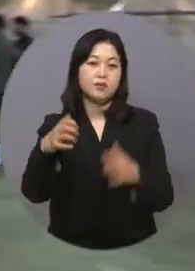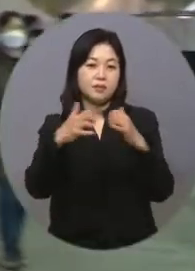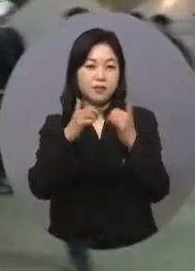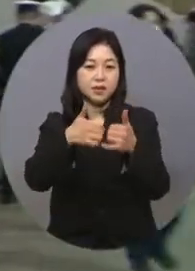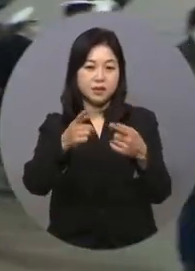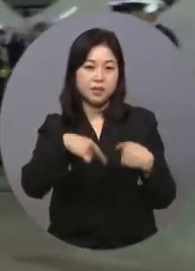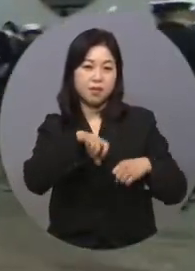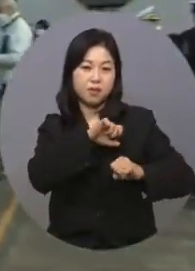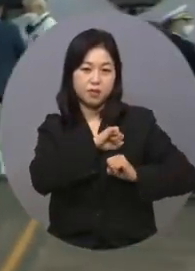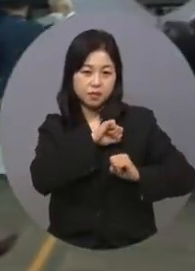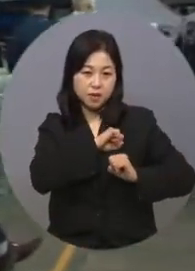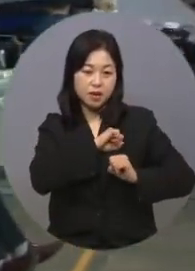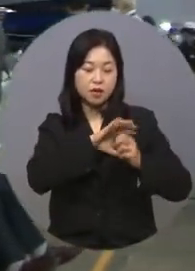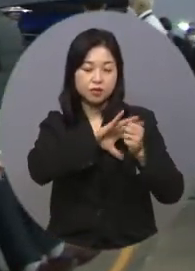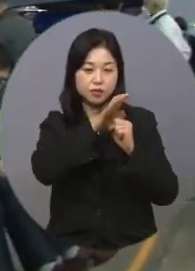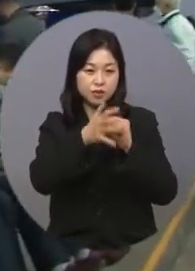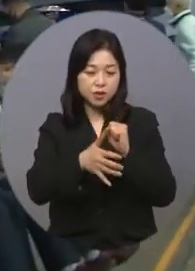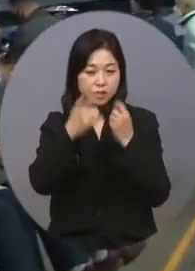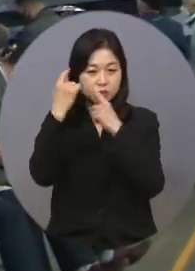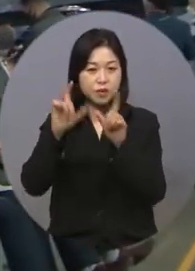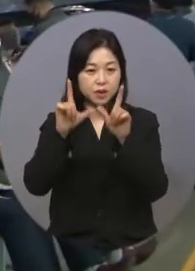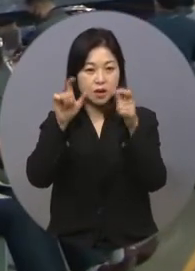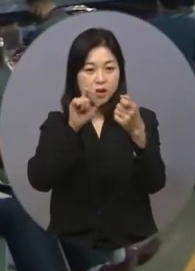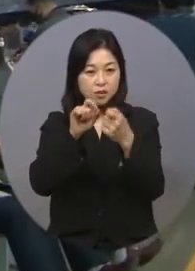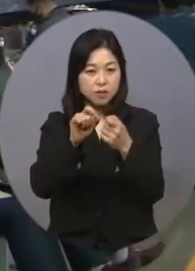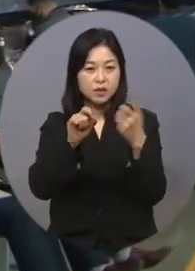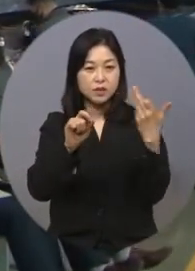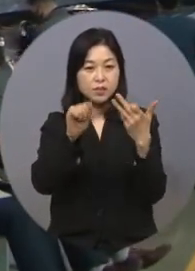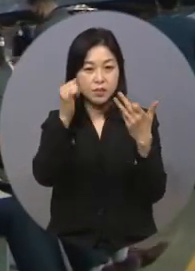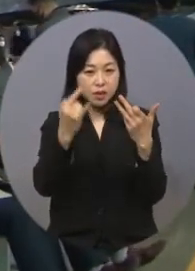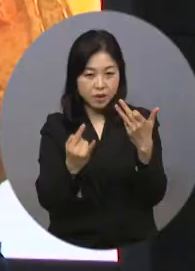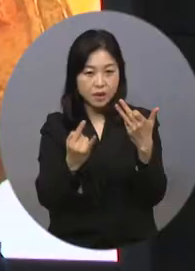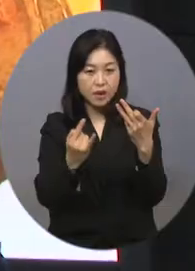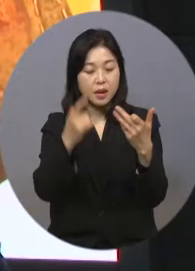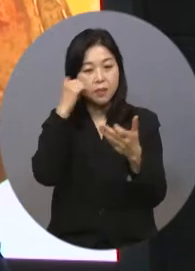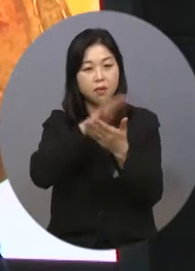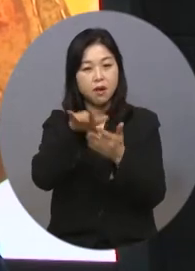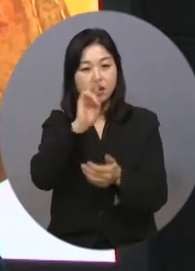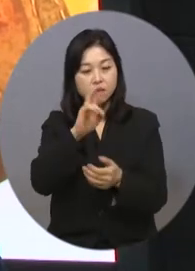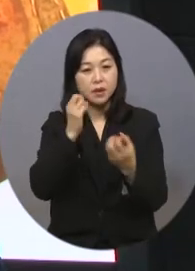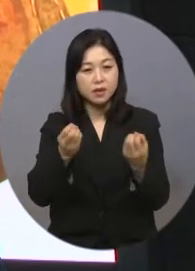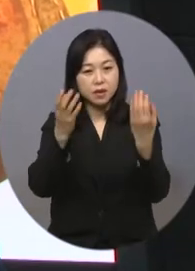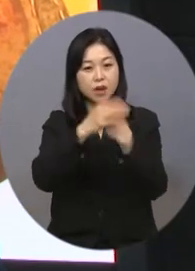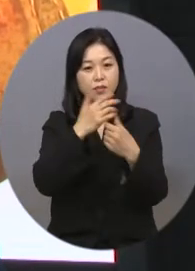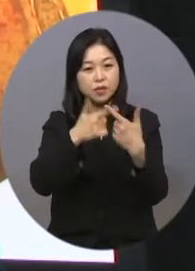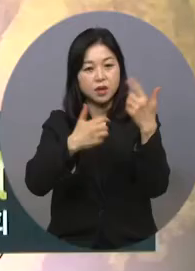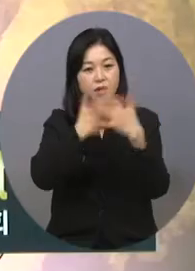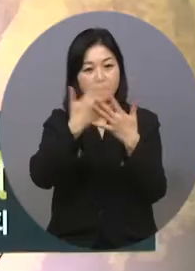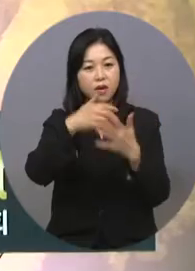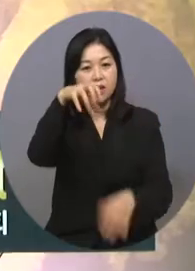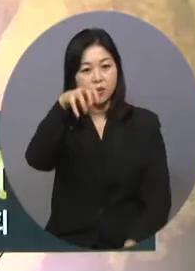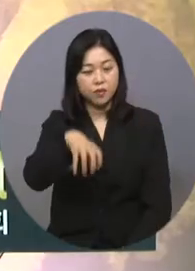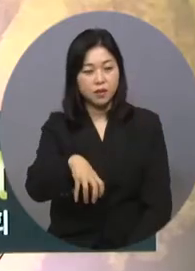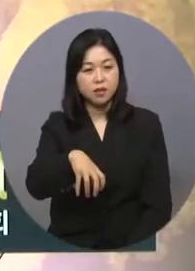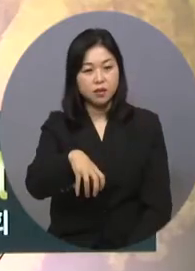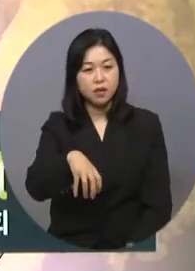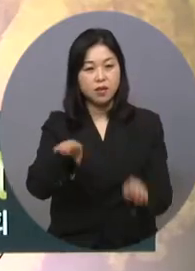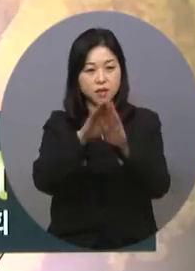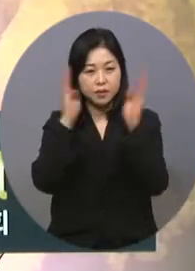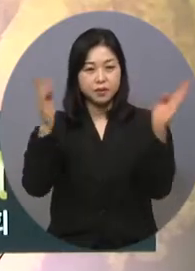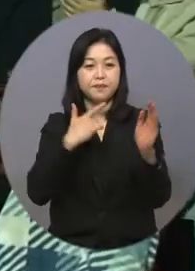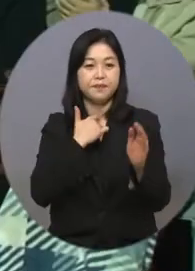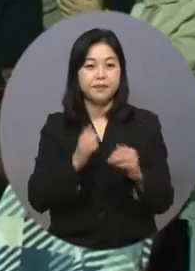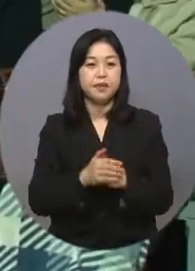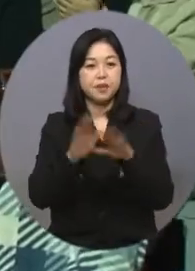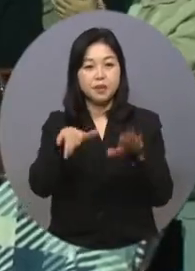앞두고 제18회 유엔 참전용사 추모 평화음악회가 지난 10일 부산 영화의 전당 야외극장에서 개최했습니다.